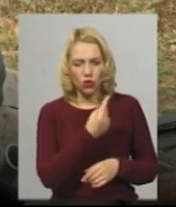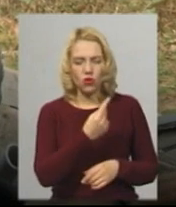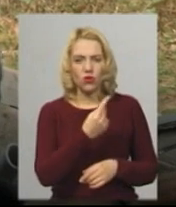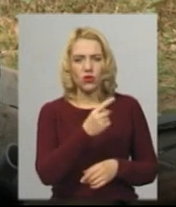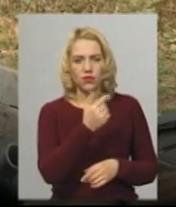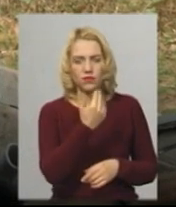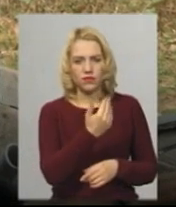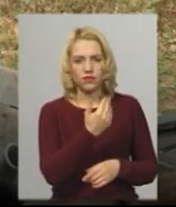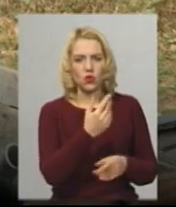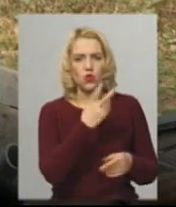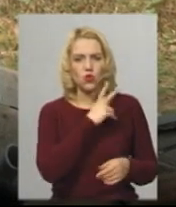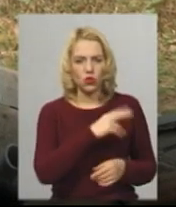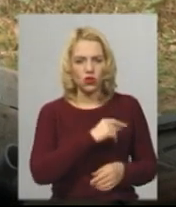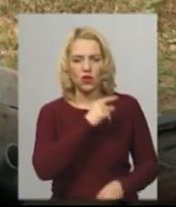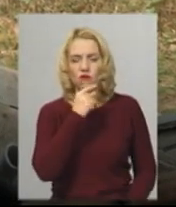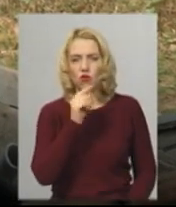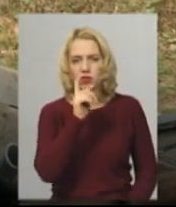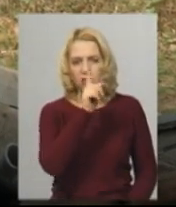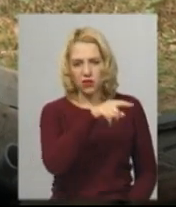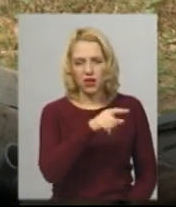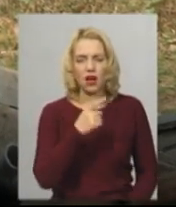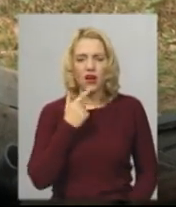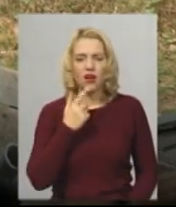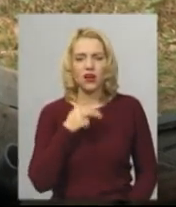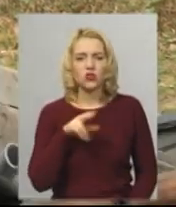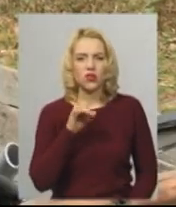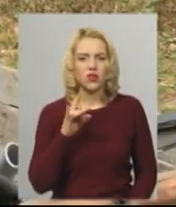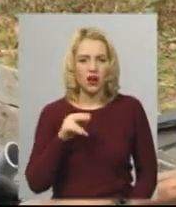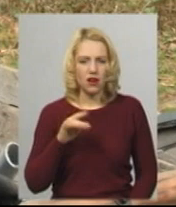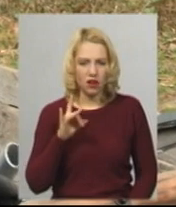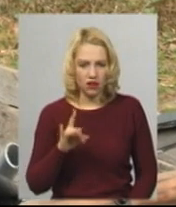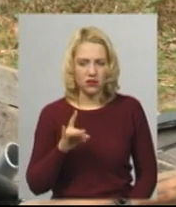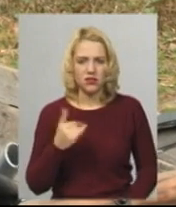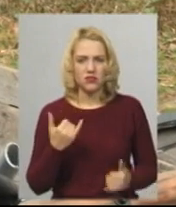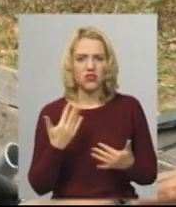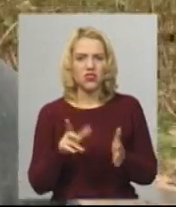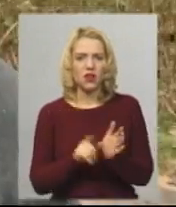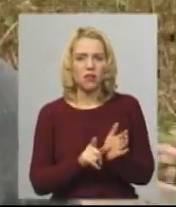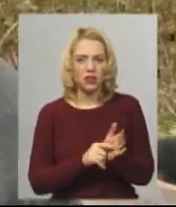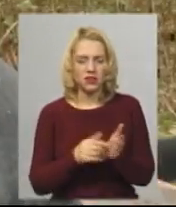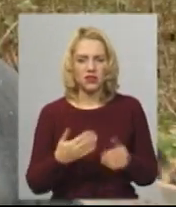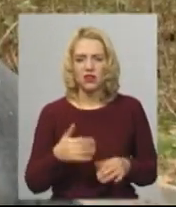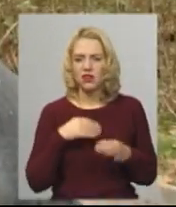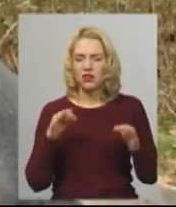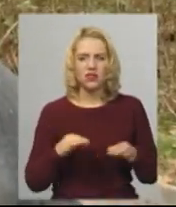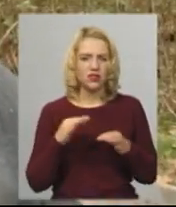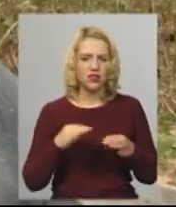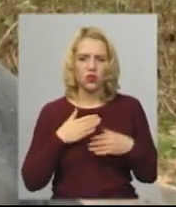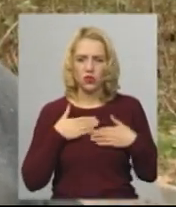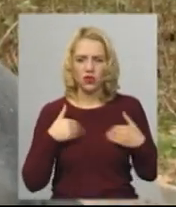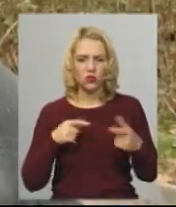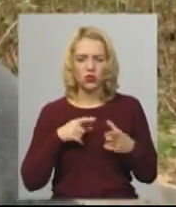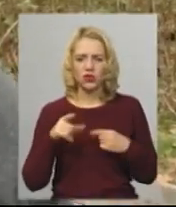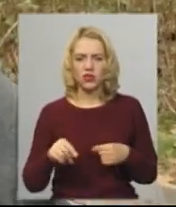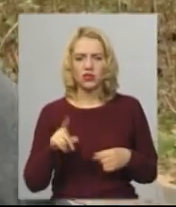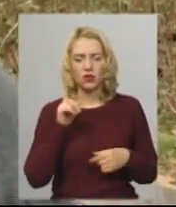цьому, в Росії, в Краснодарі робить. Вона вже зараз на пенсії. Ну, нікуди я не хочу. Не хочете нікуди?